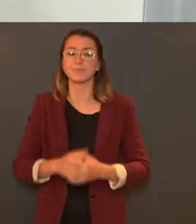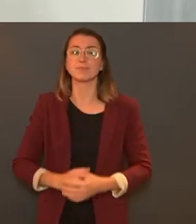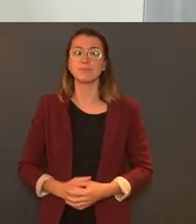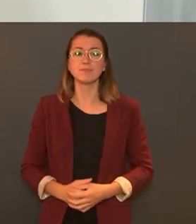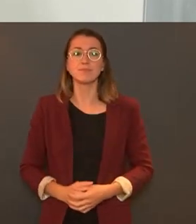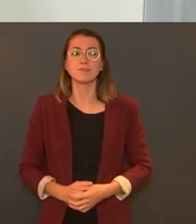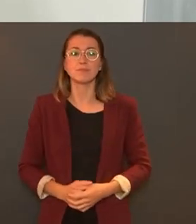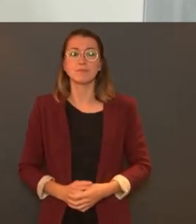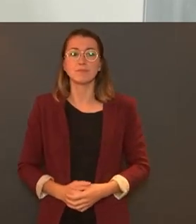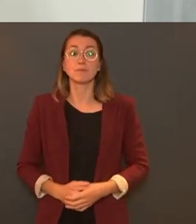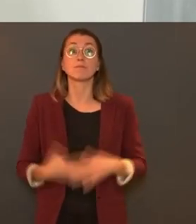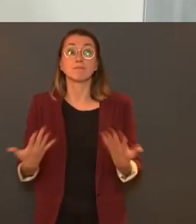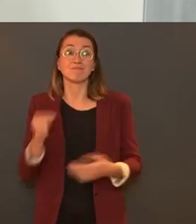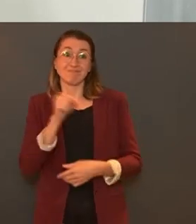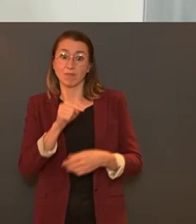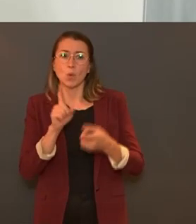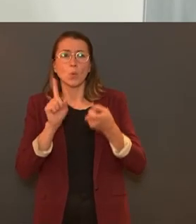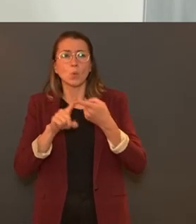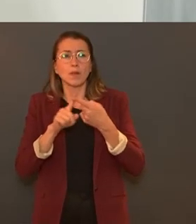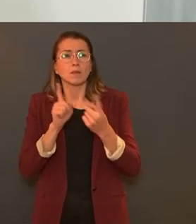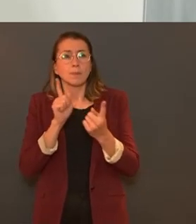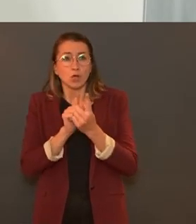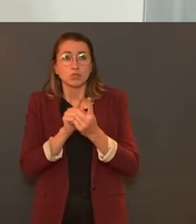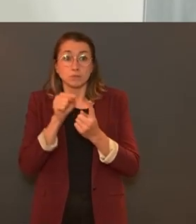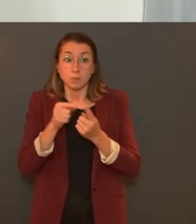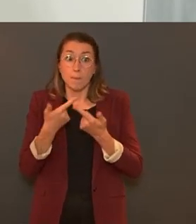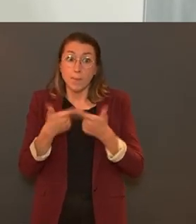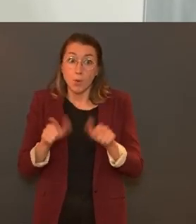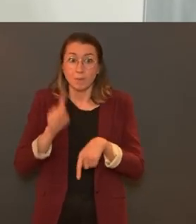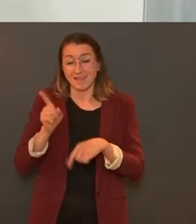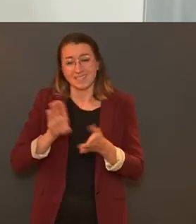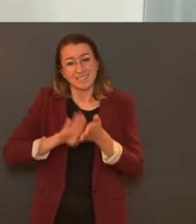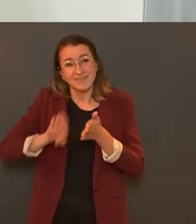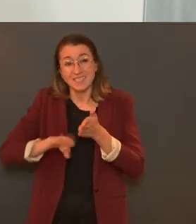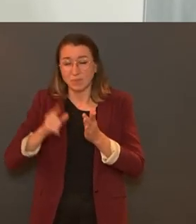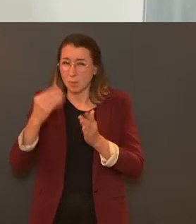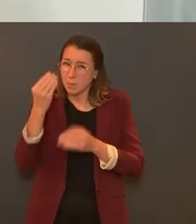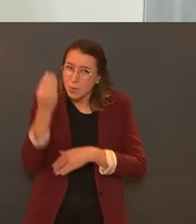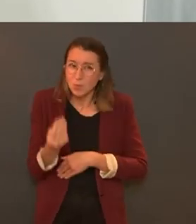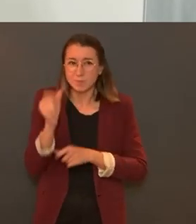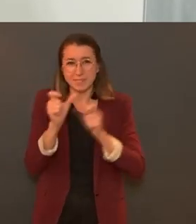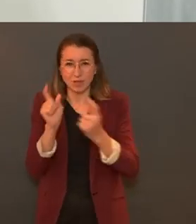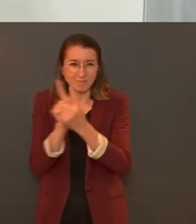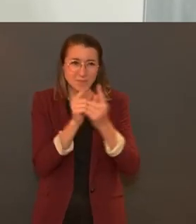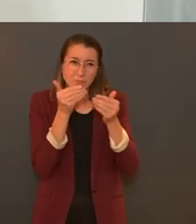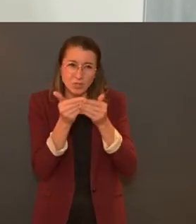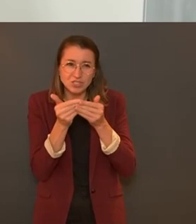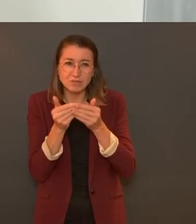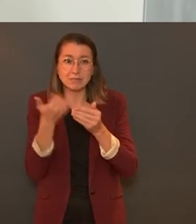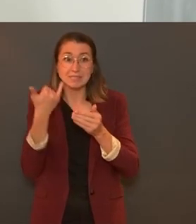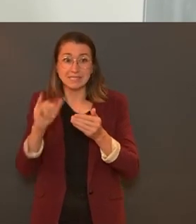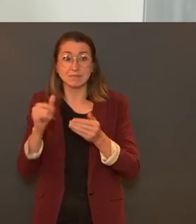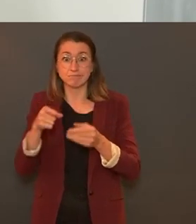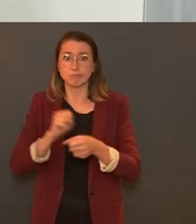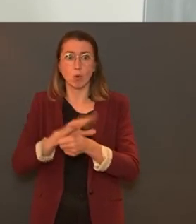forcément, plus la situation épidémiologique va évoluer défavorablement, plus il faudra se restreindre en matière